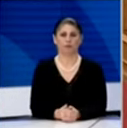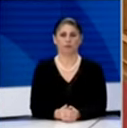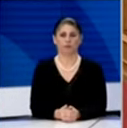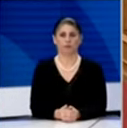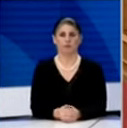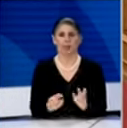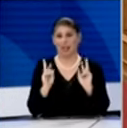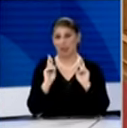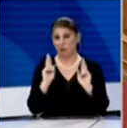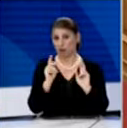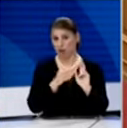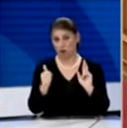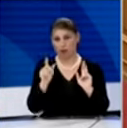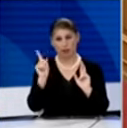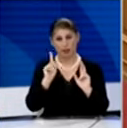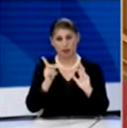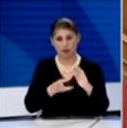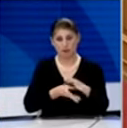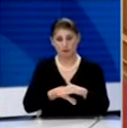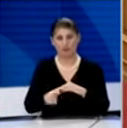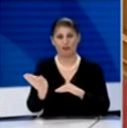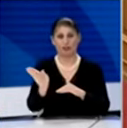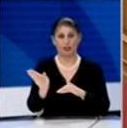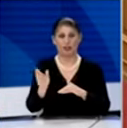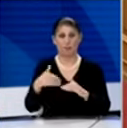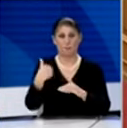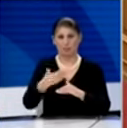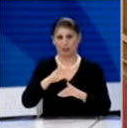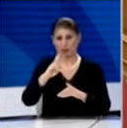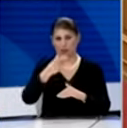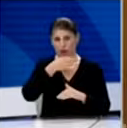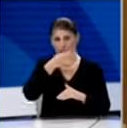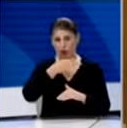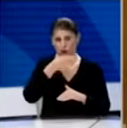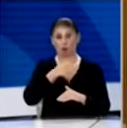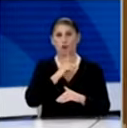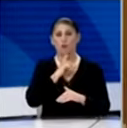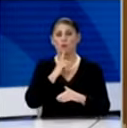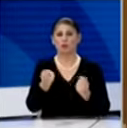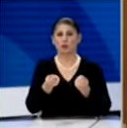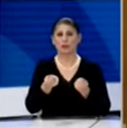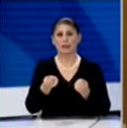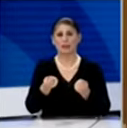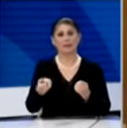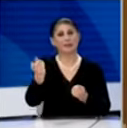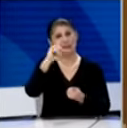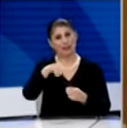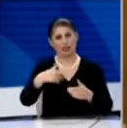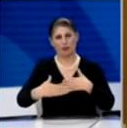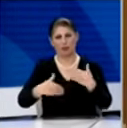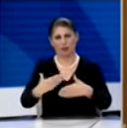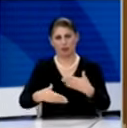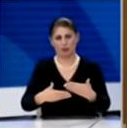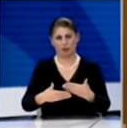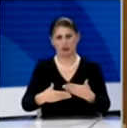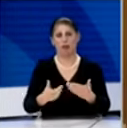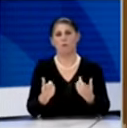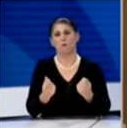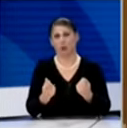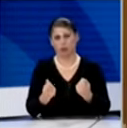μόνο να μην φύγετε μετά την δευτερολογία σας όπως κάνατε στην άλλη διαδικασία που